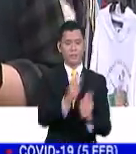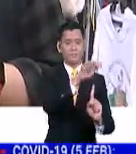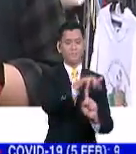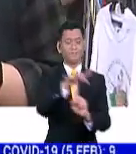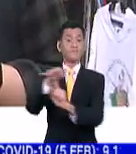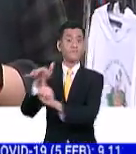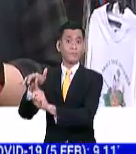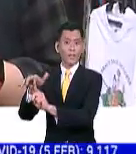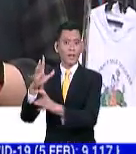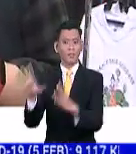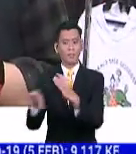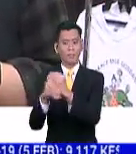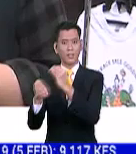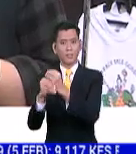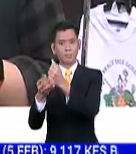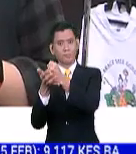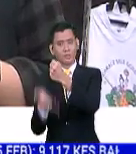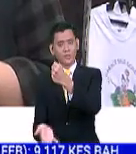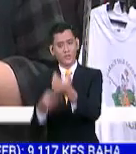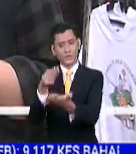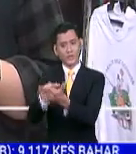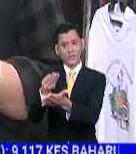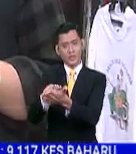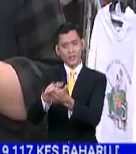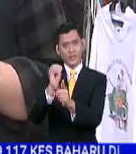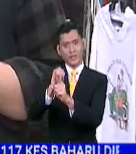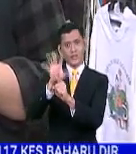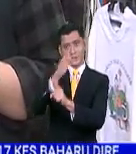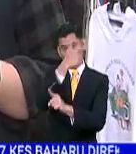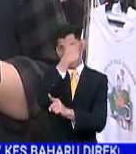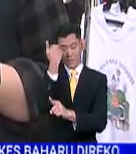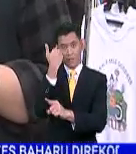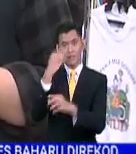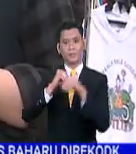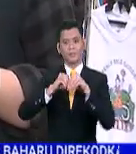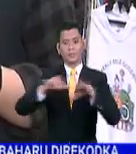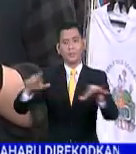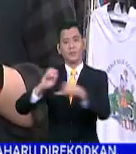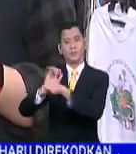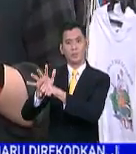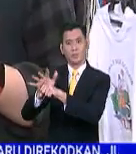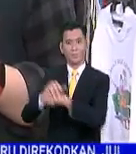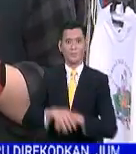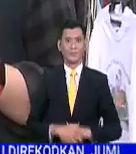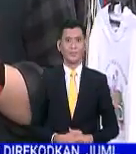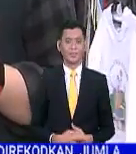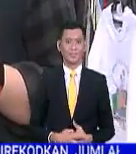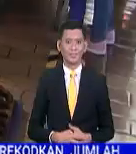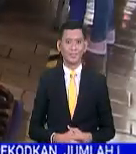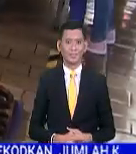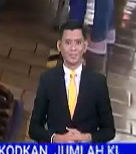menjana semula pendapatan setelah terkesan akibat pandemik. Jabat Robert, Berita RTM.